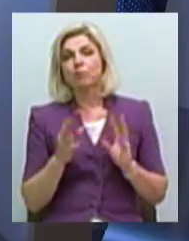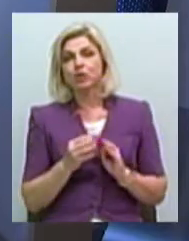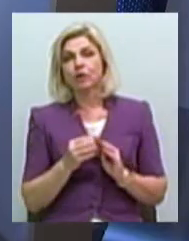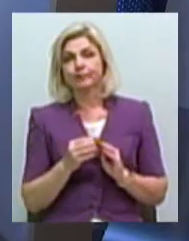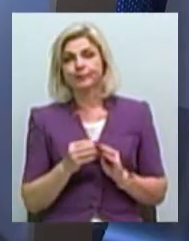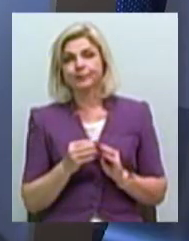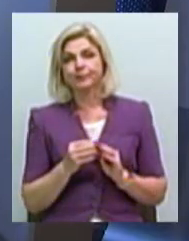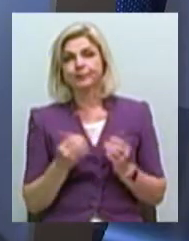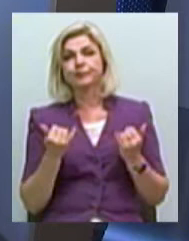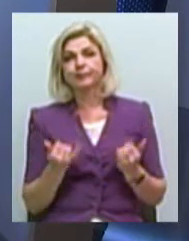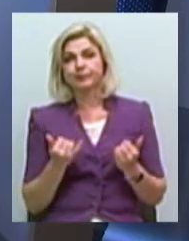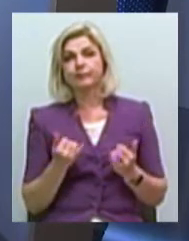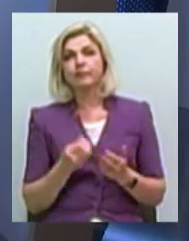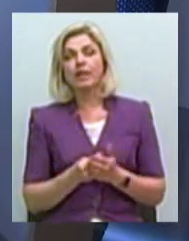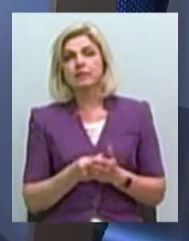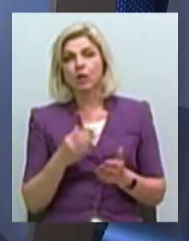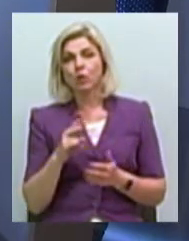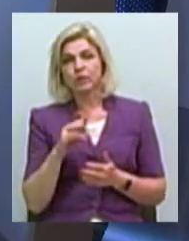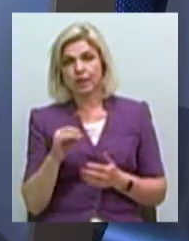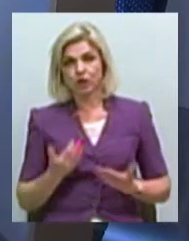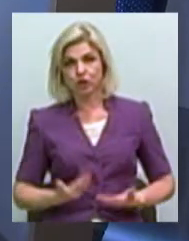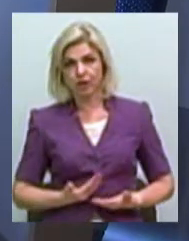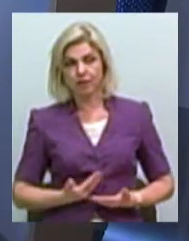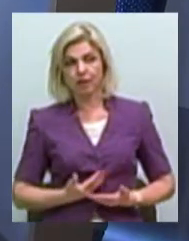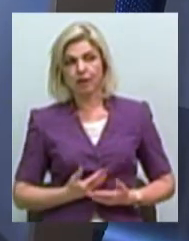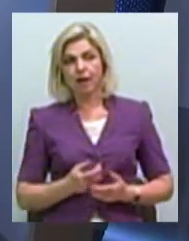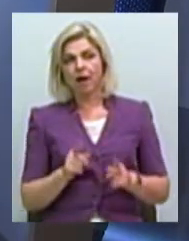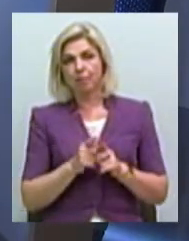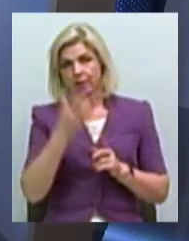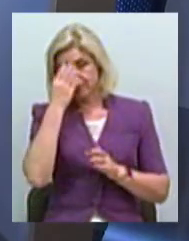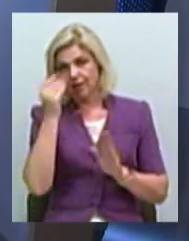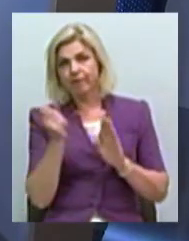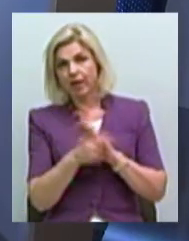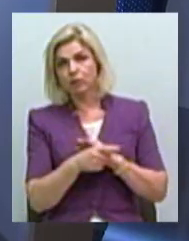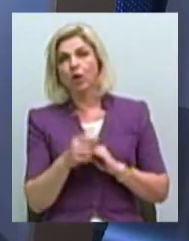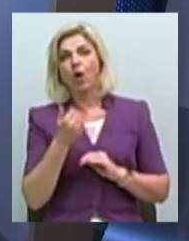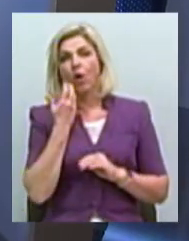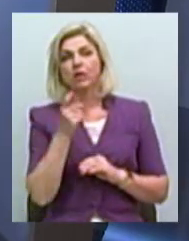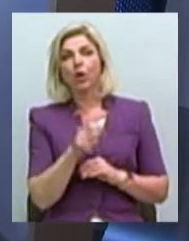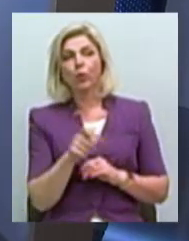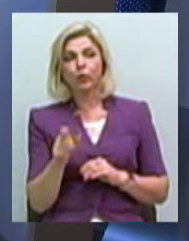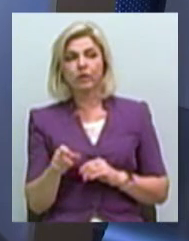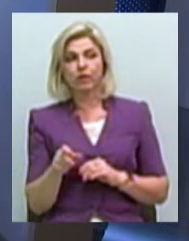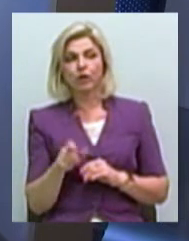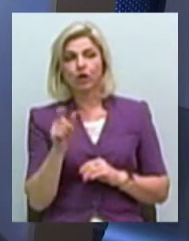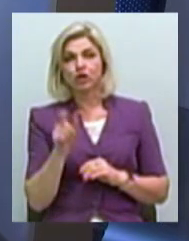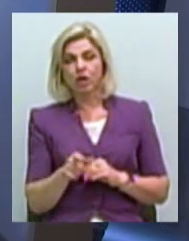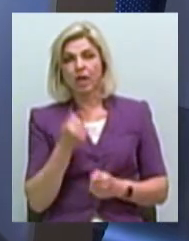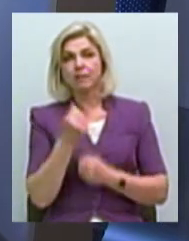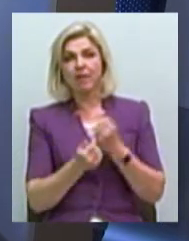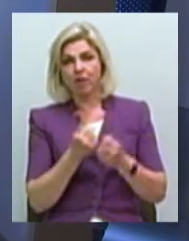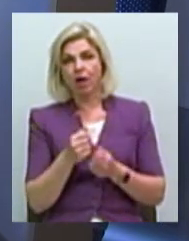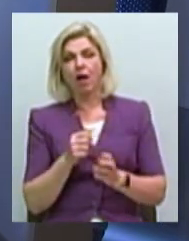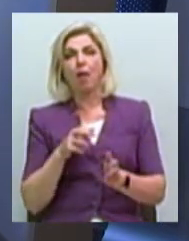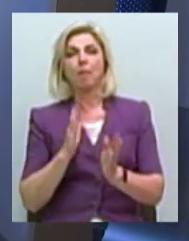бы сегодняшние ценности жизненные канули в это, когда люди, человека избивают, он